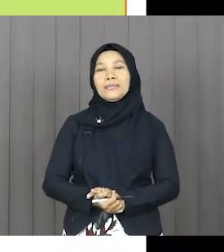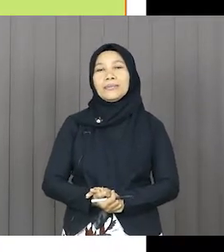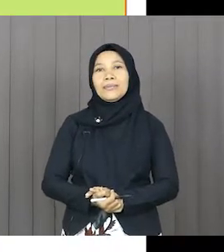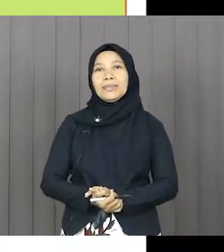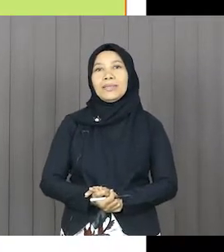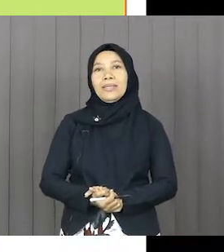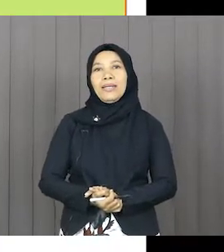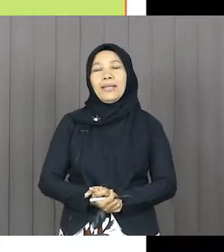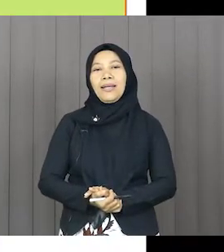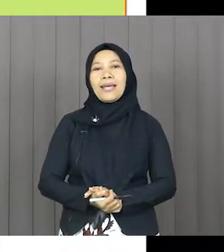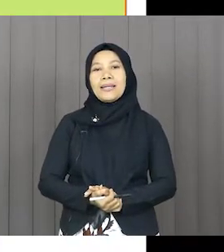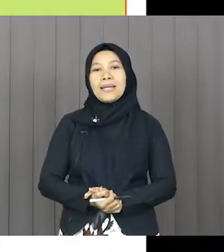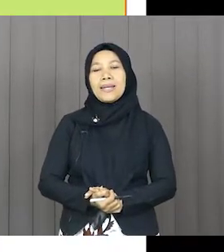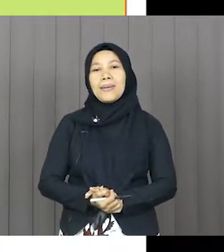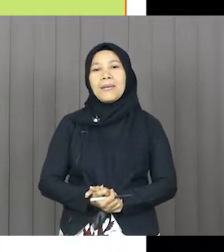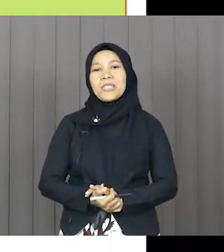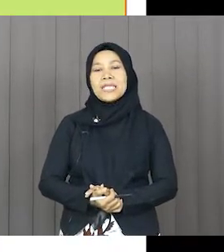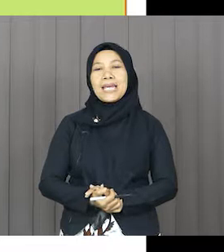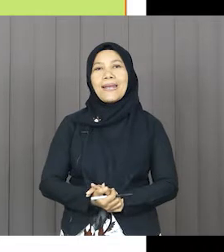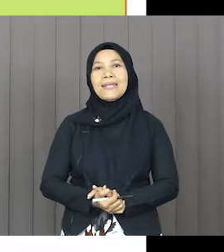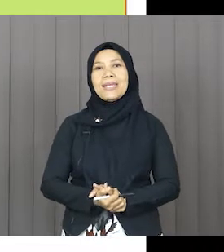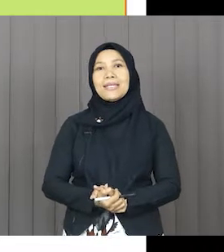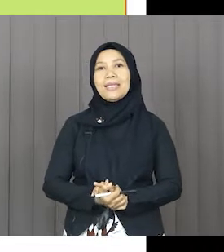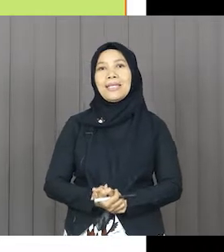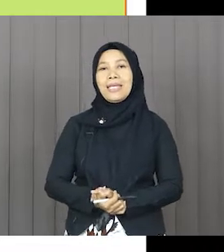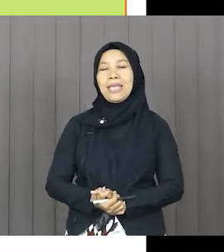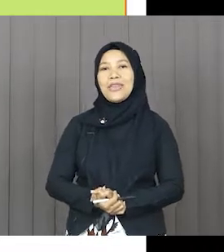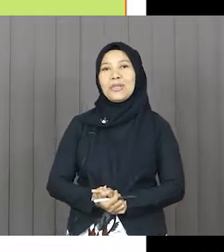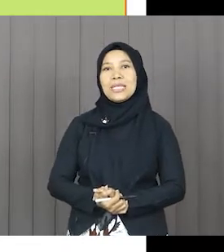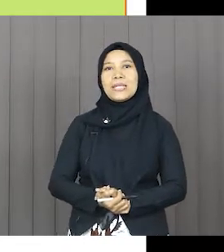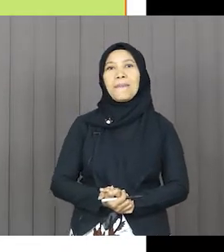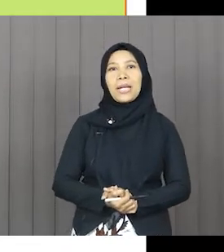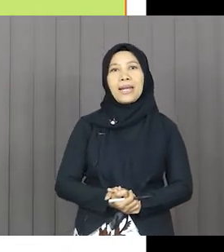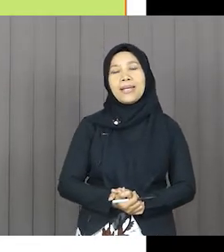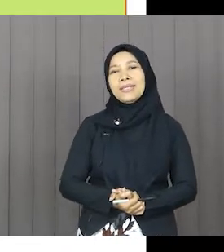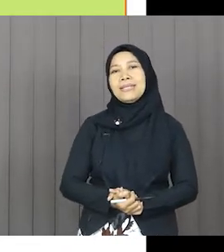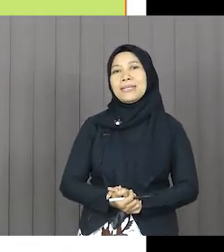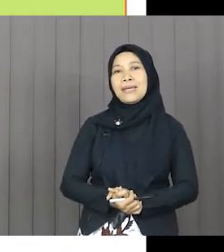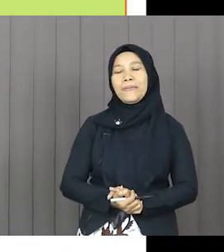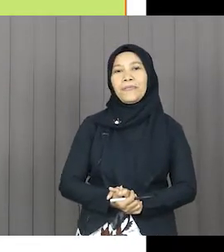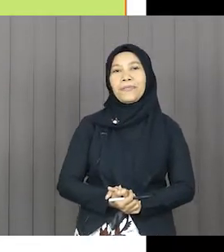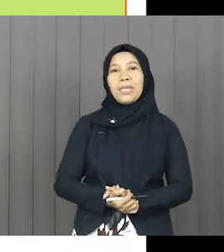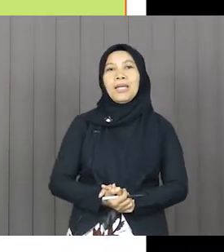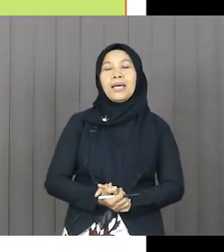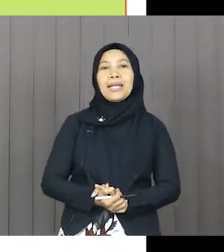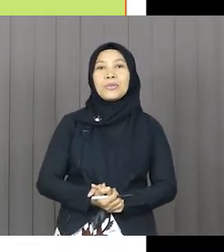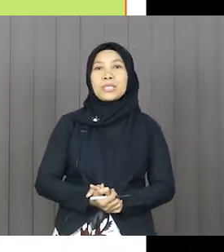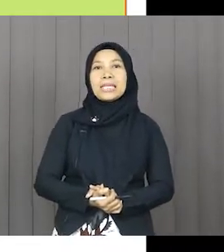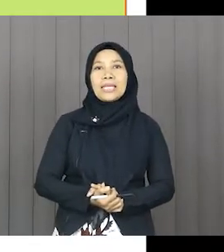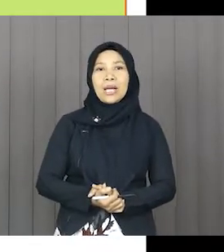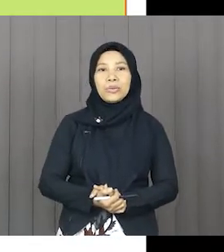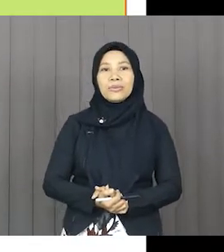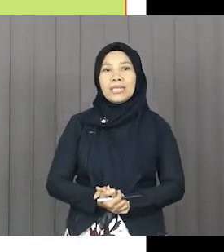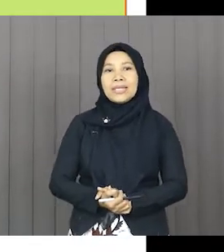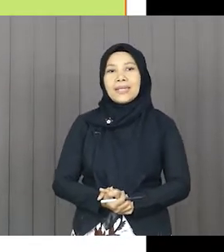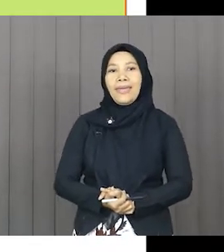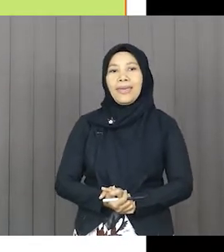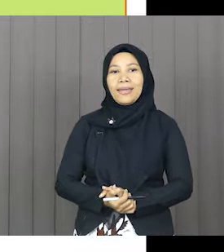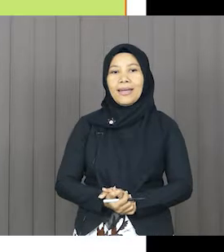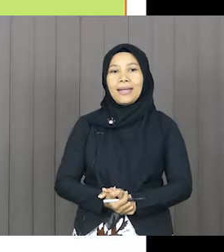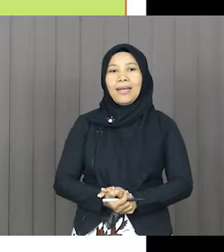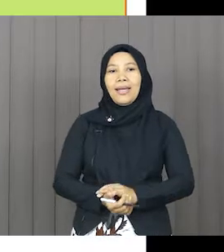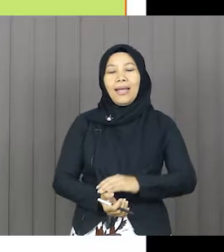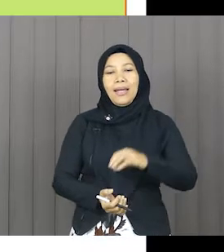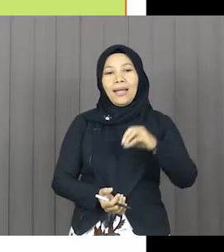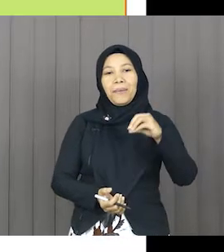diperlukan karena dalam sejarahnya sendiri Indonesia pernah dijajah ratusan tahun,